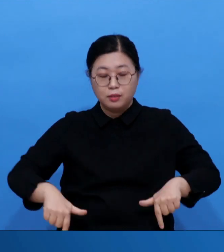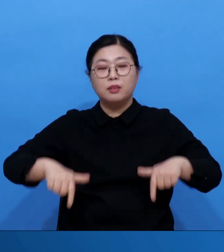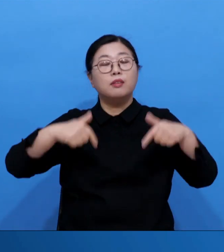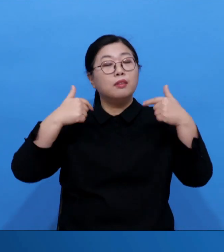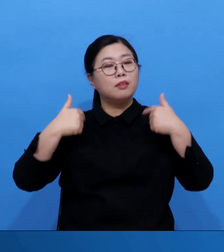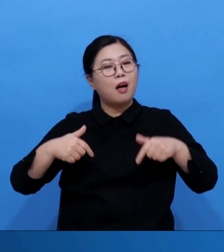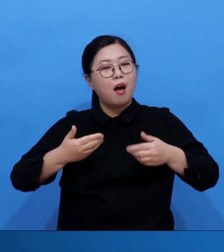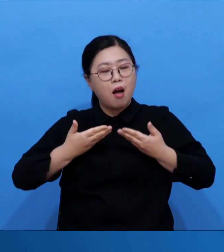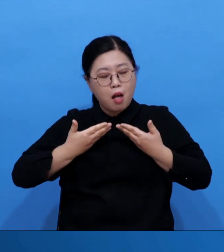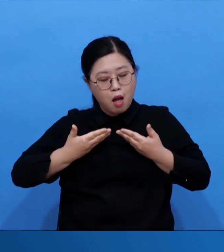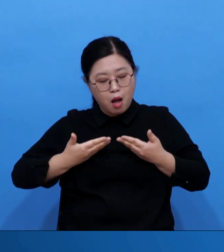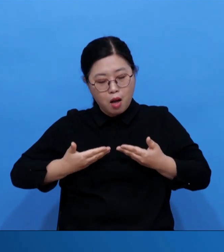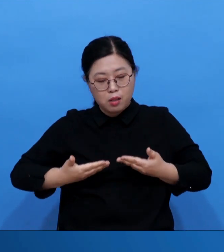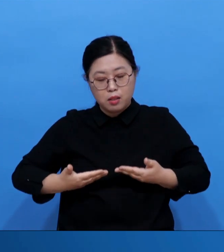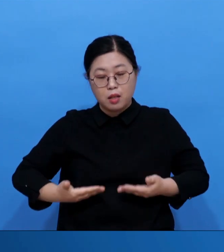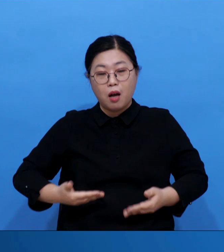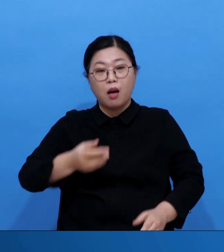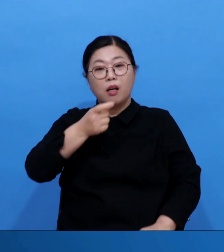늘